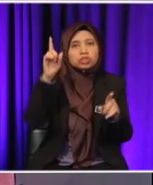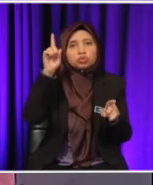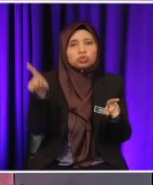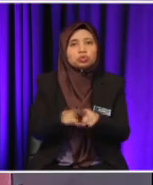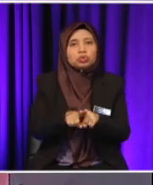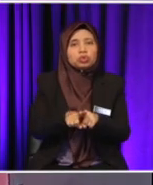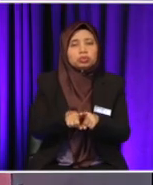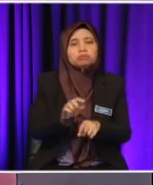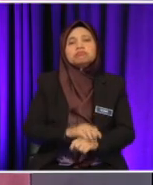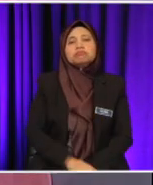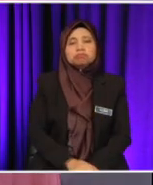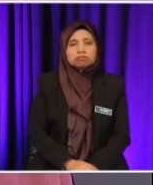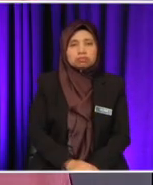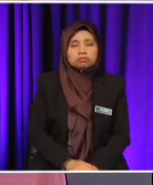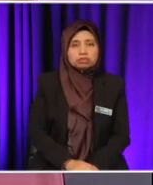untuk